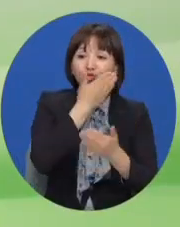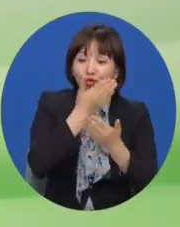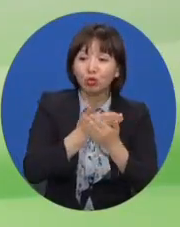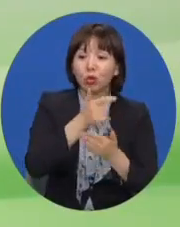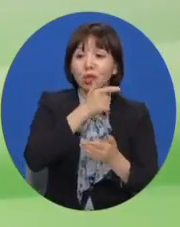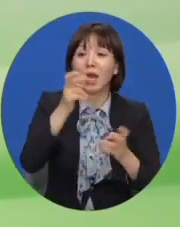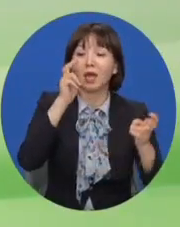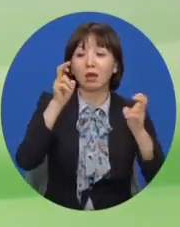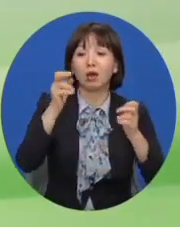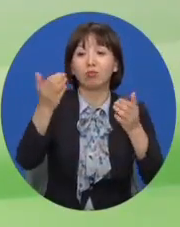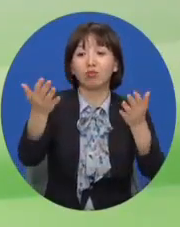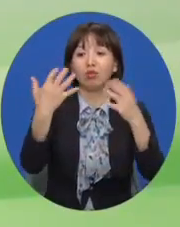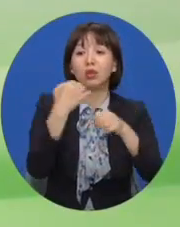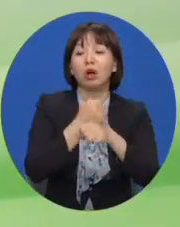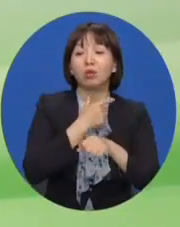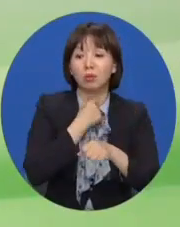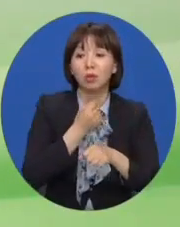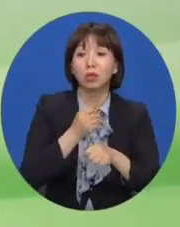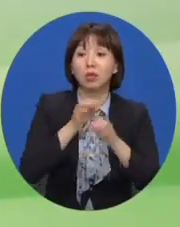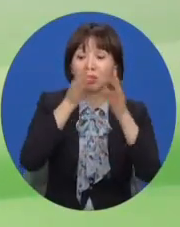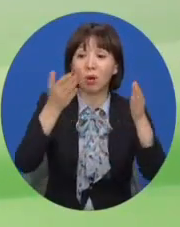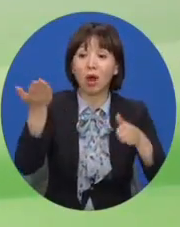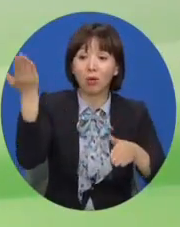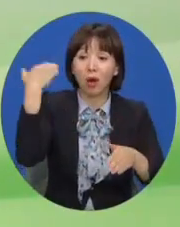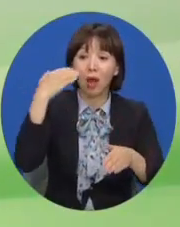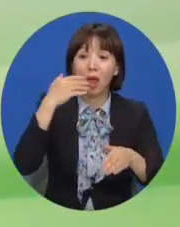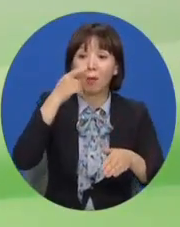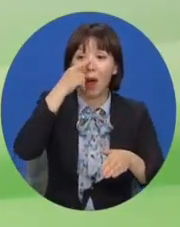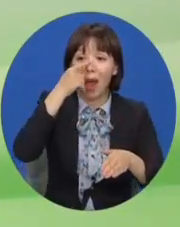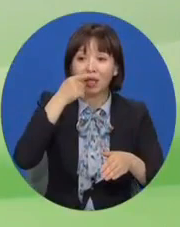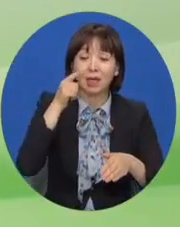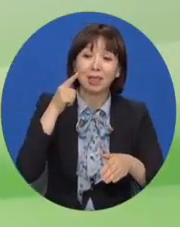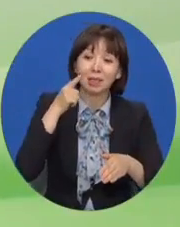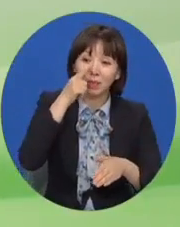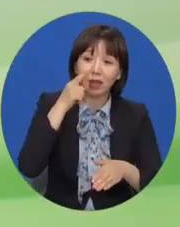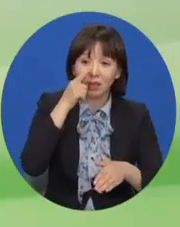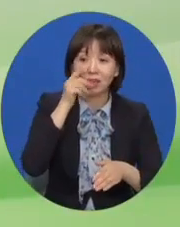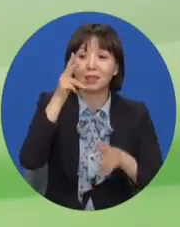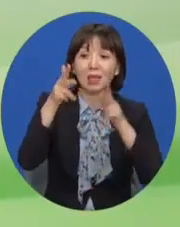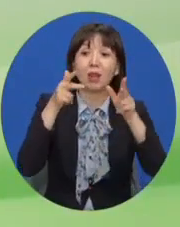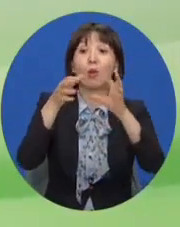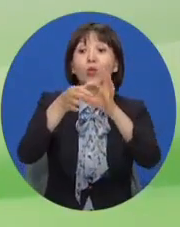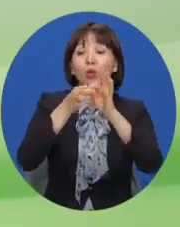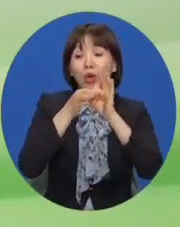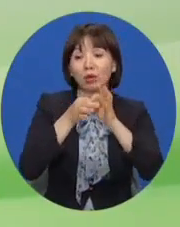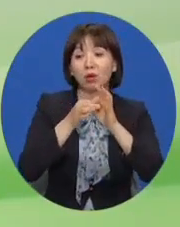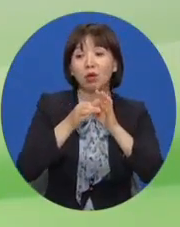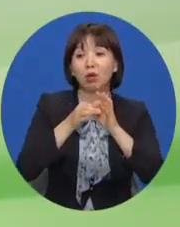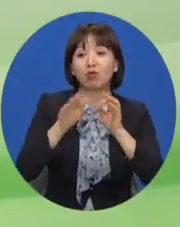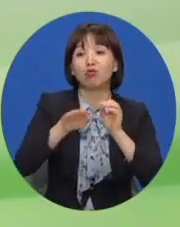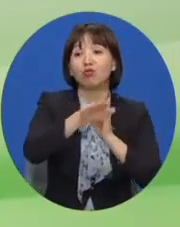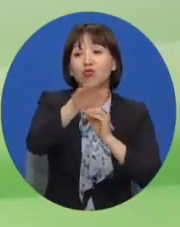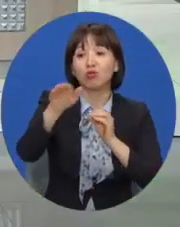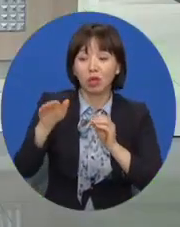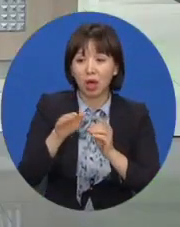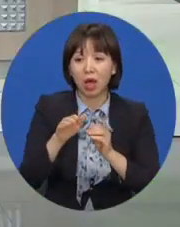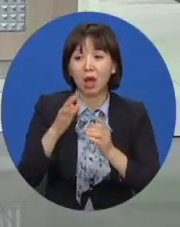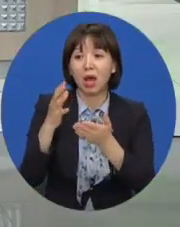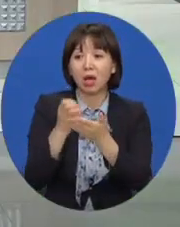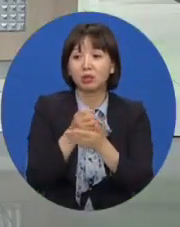유치하고자 하는 것입니다. 그동안 과거에 아시아시멘트나 시멘트 산업을 통해서 우리가 구가했던